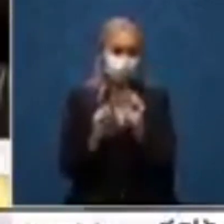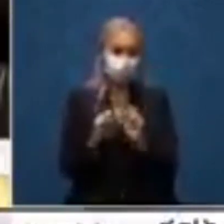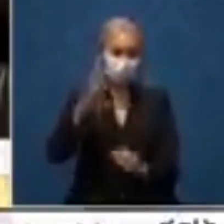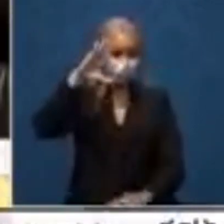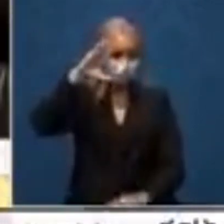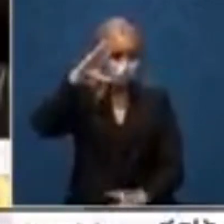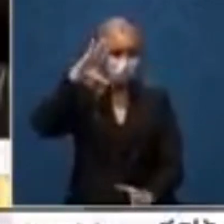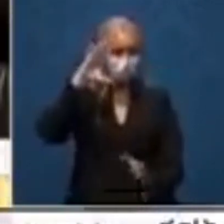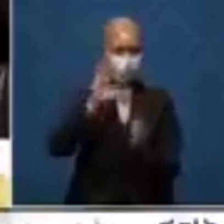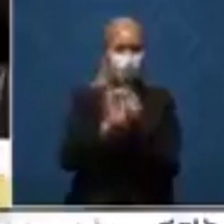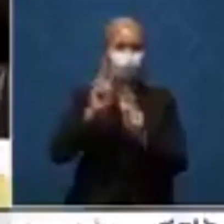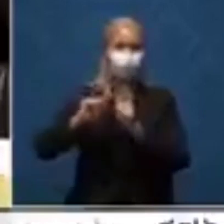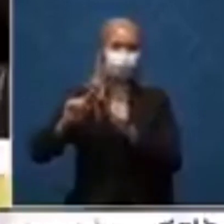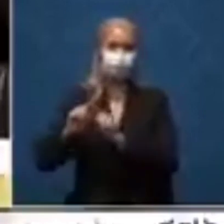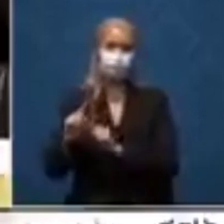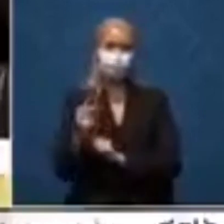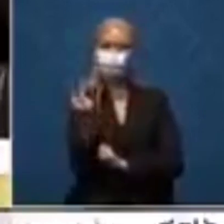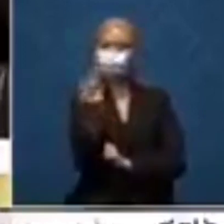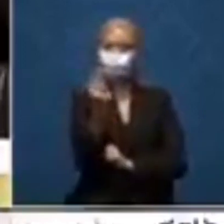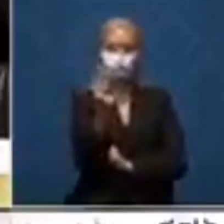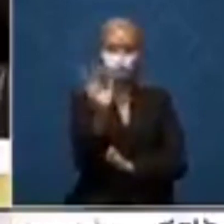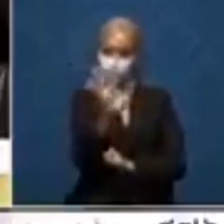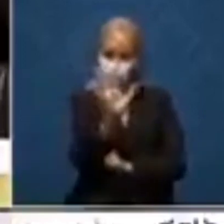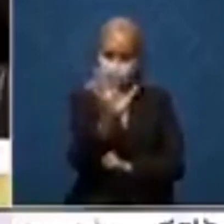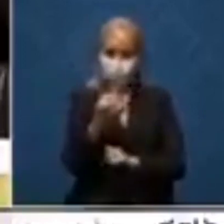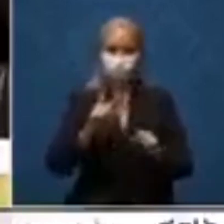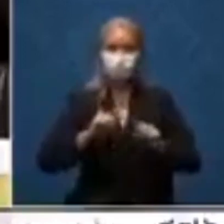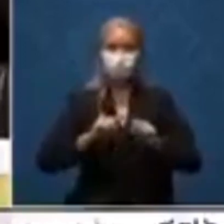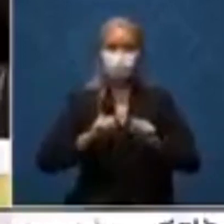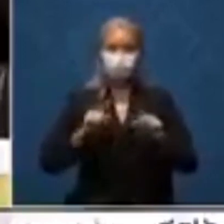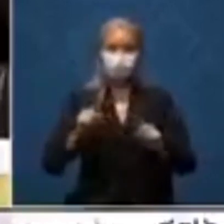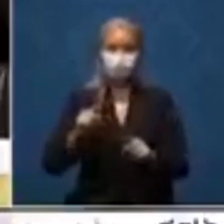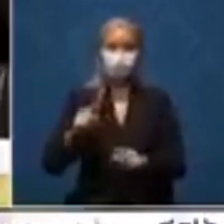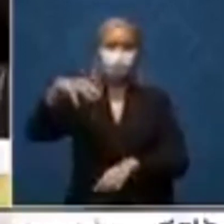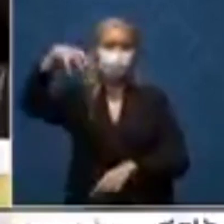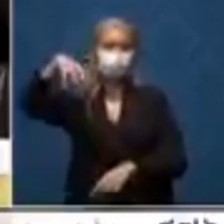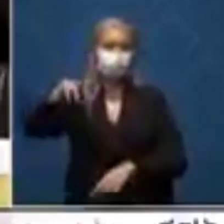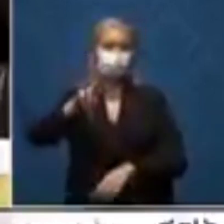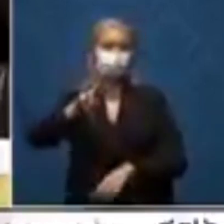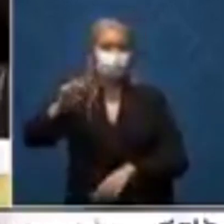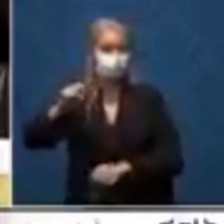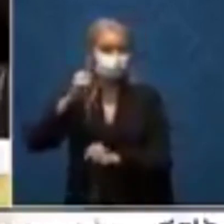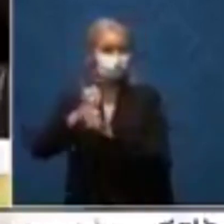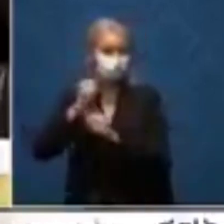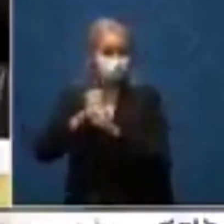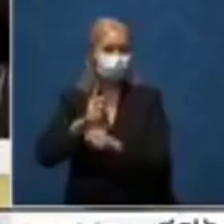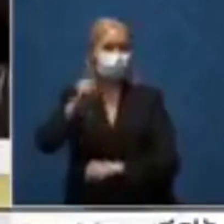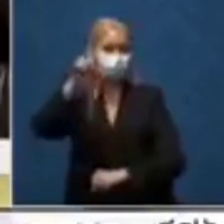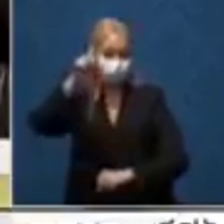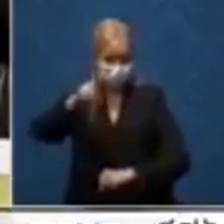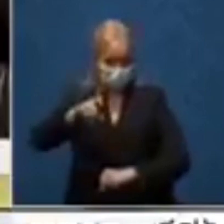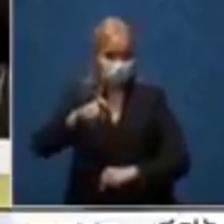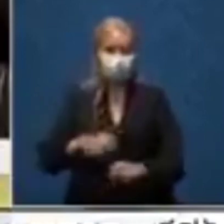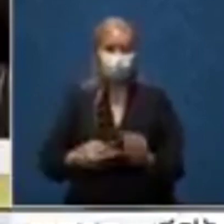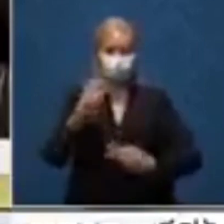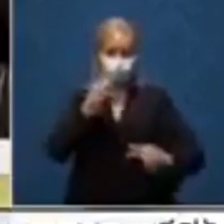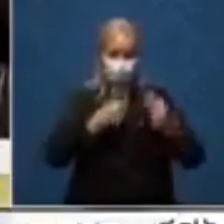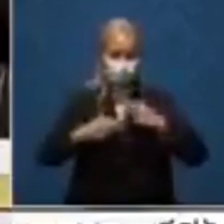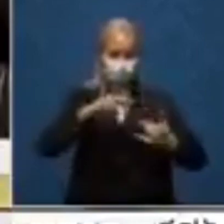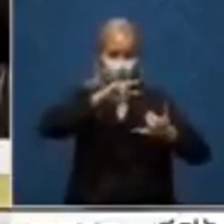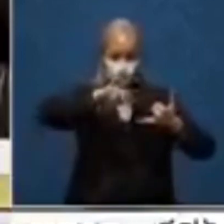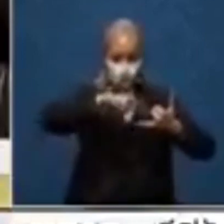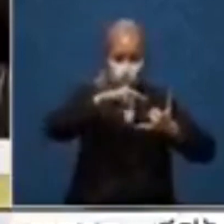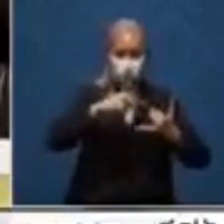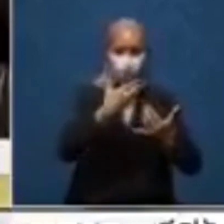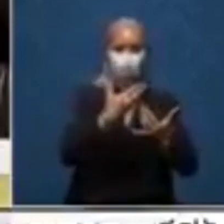จเท่านั้นนะคะคนที่อยู่ในทำเนียบนะคะผู้นำเราที่มีปัญหาสุขภาพจิตด้วยค่ะก็ควรจะต้องถูกประเมินนะคะเยียวยารัก